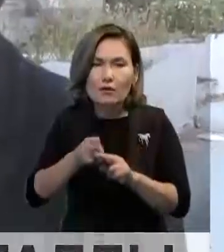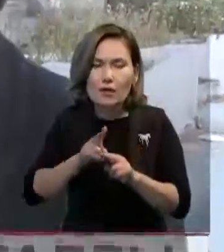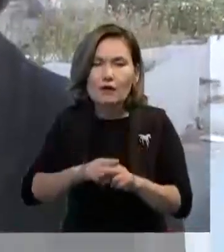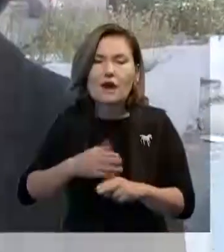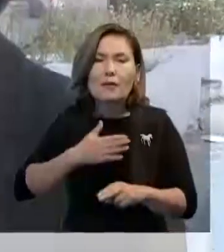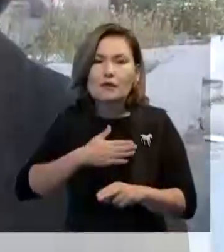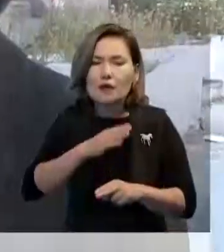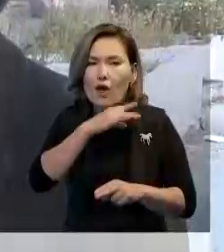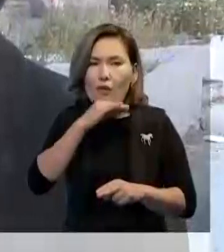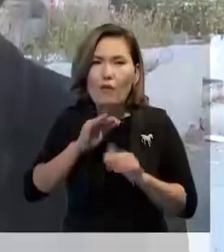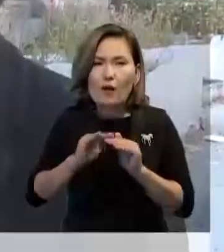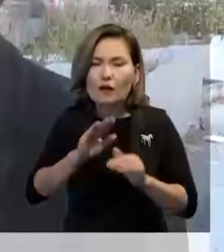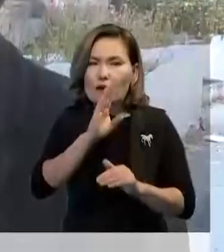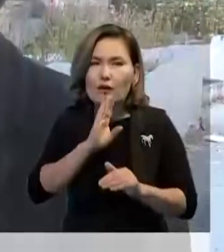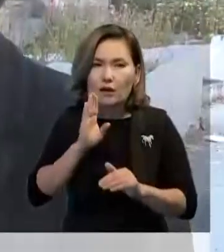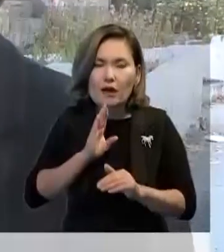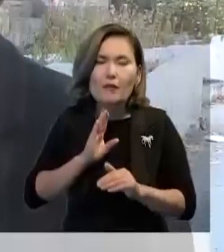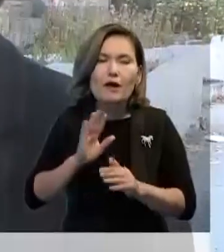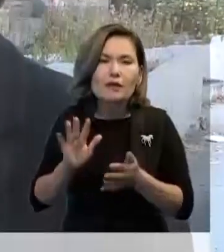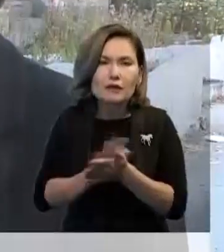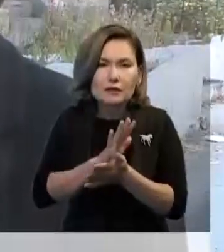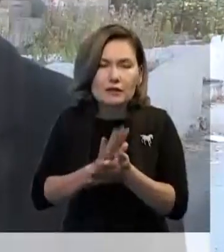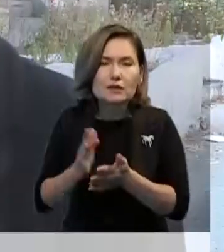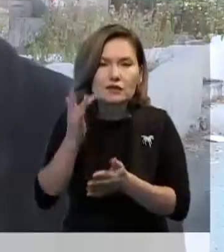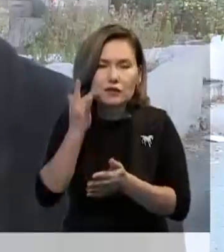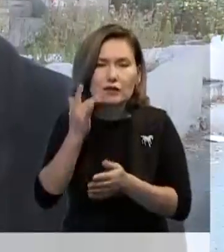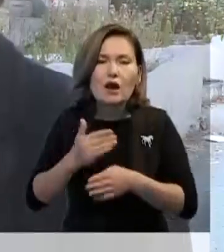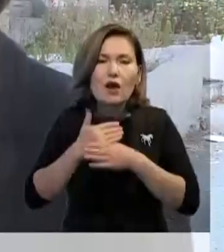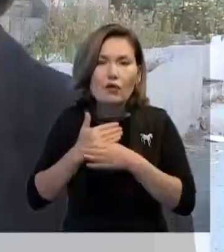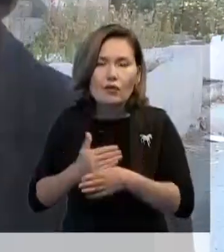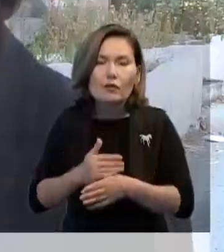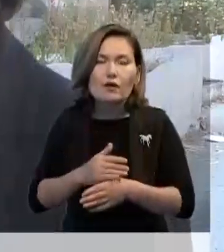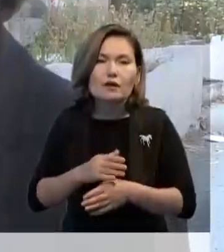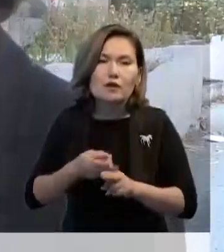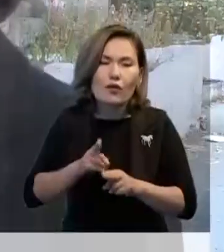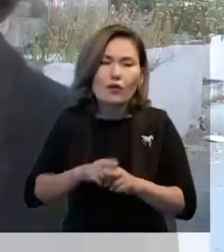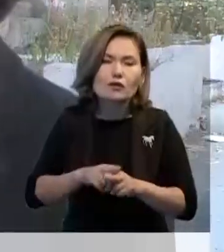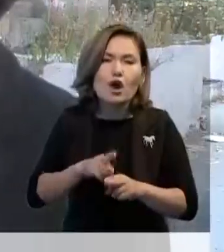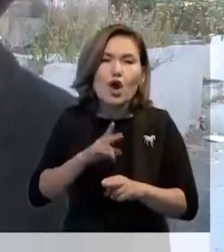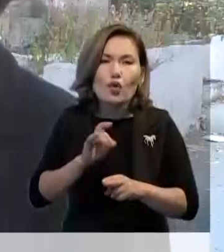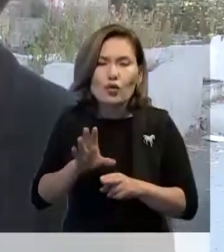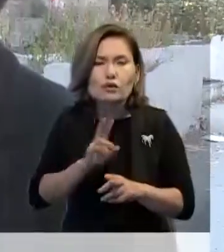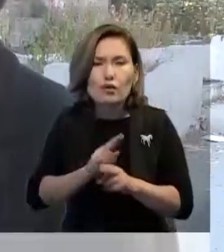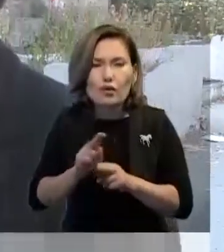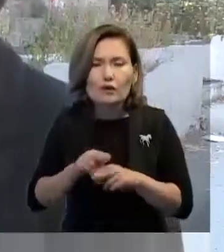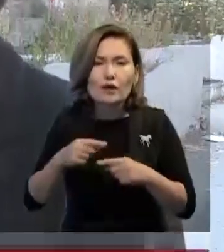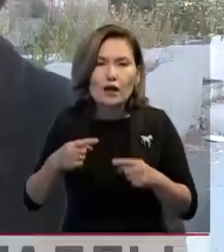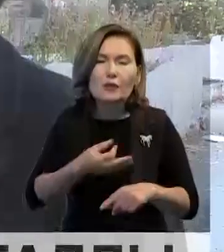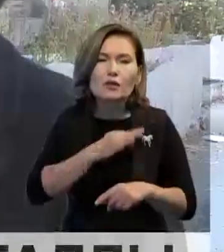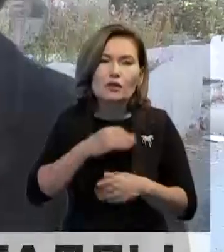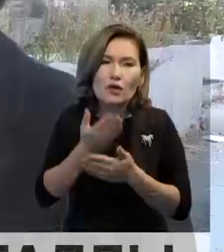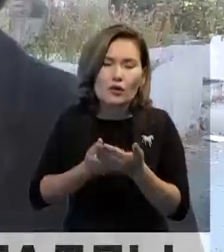көмек көрсетіледі, тегін психологтар жұмыс істейді және балабақша кезегіне, үй кезегіне тұру, үйірмелерге